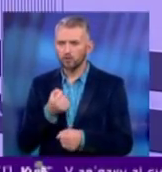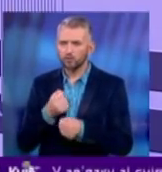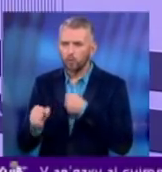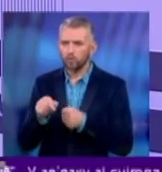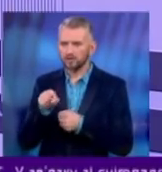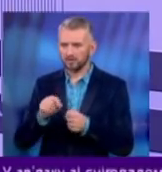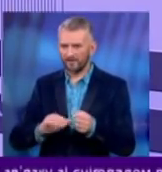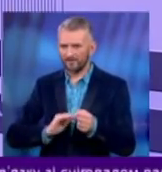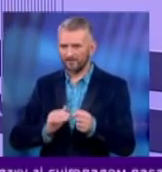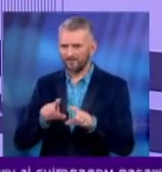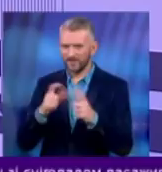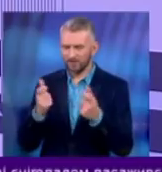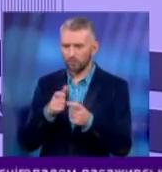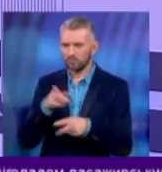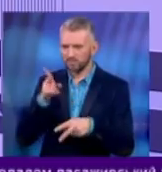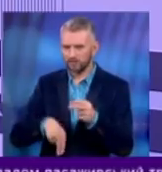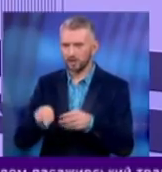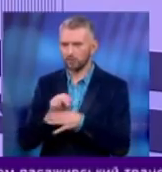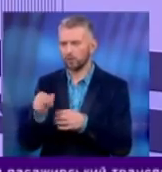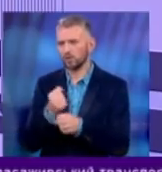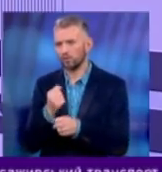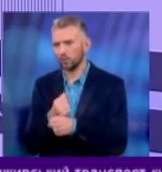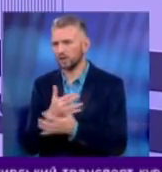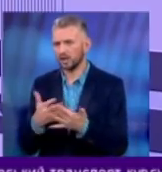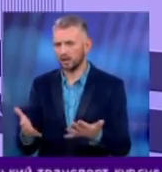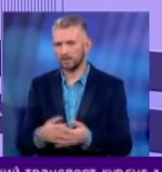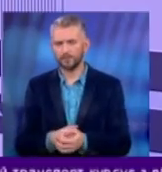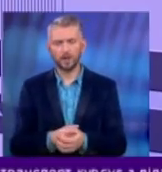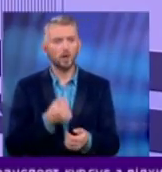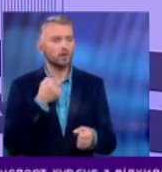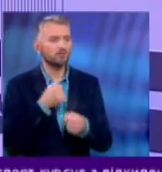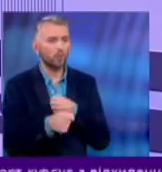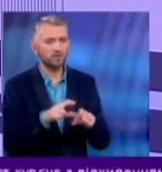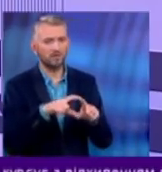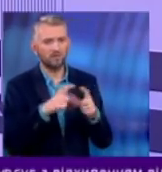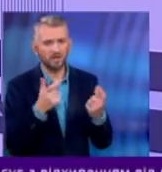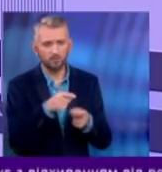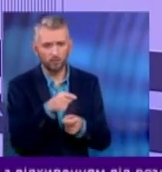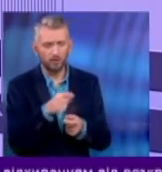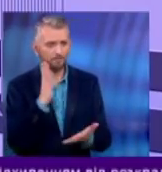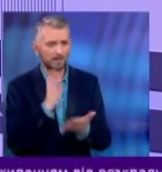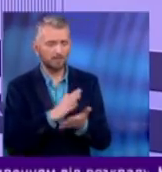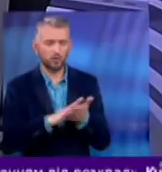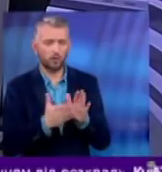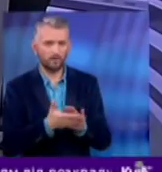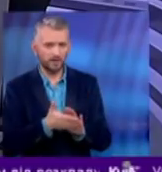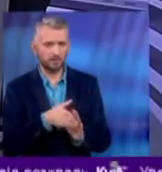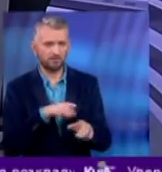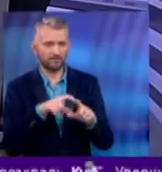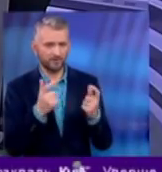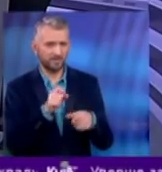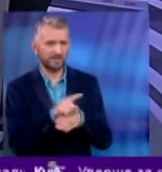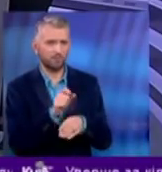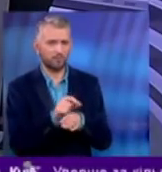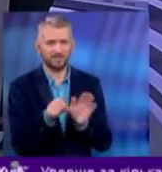підрядника дозавершити ремонтні роботи, і так далі. Змусити підрядника, прямий договір підрядника з